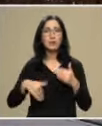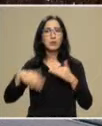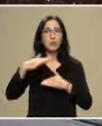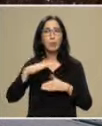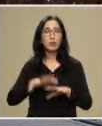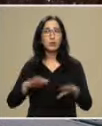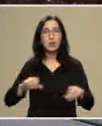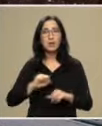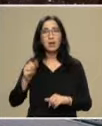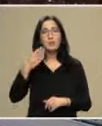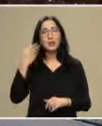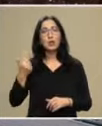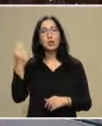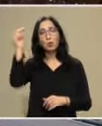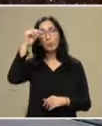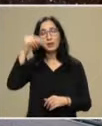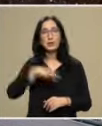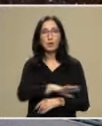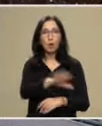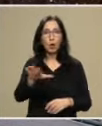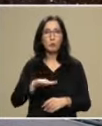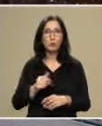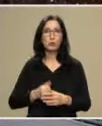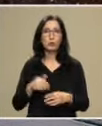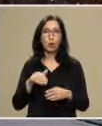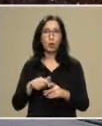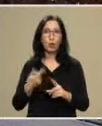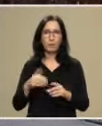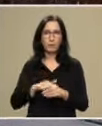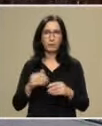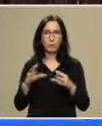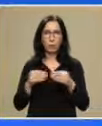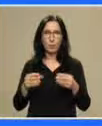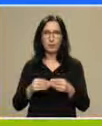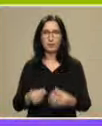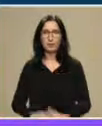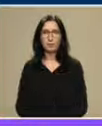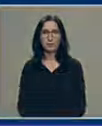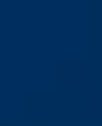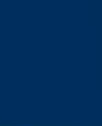повече деца и младежи от българската общност в северната ни съседка.